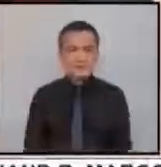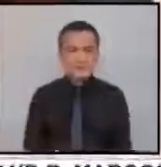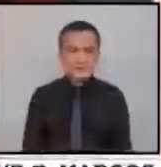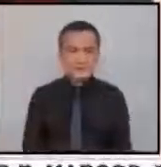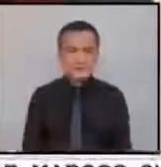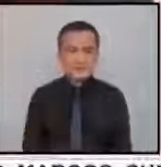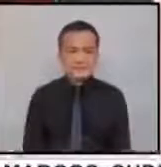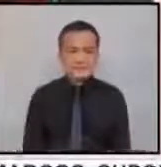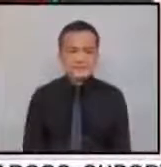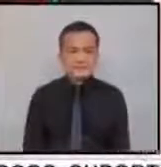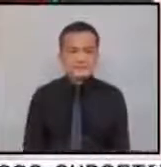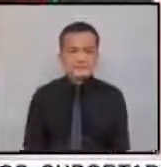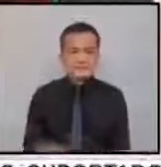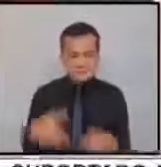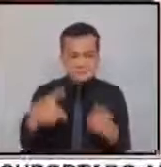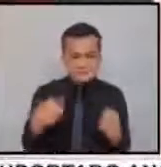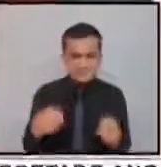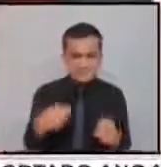siya. Paano mo ba yun?